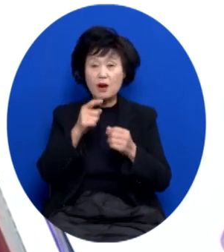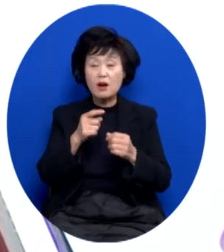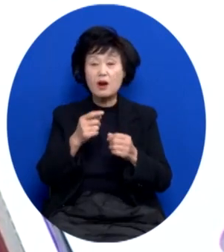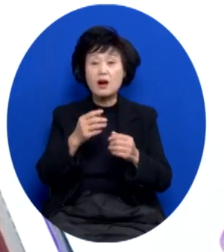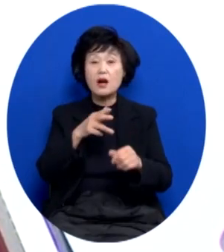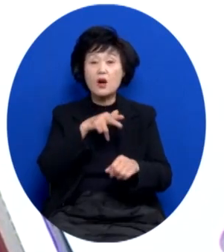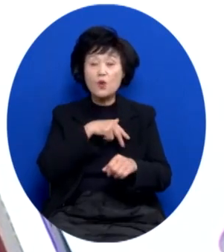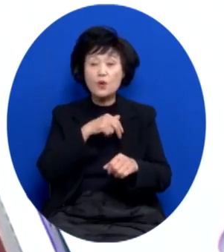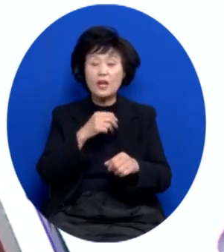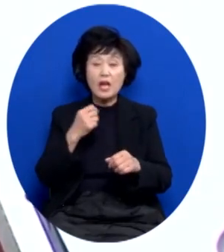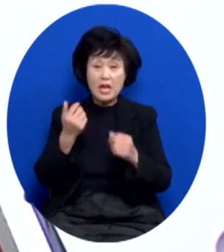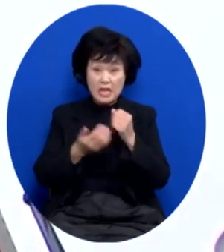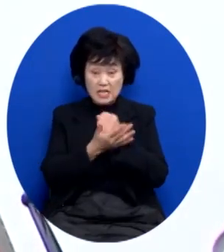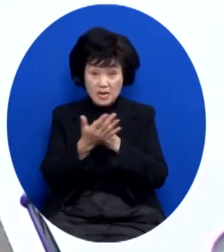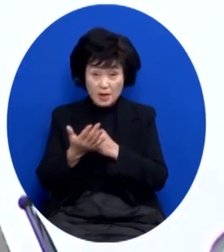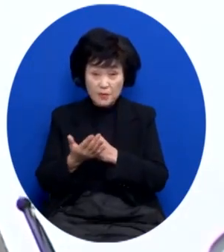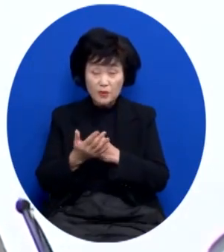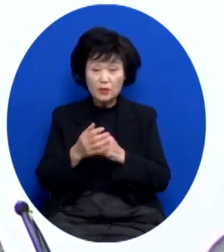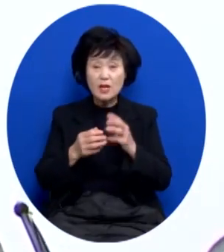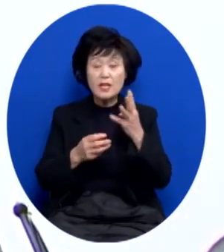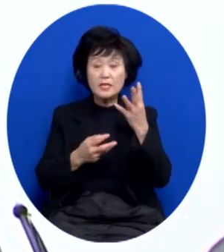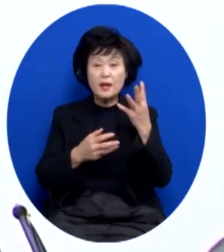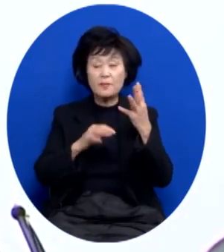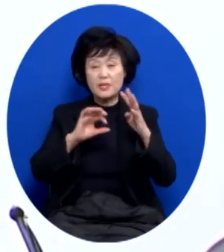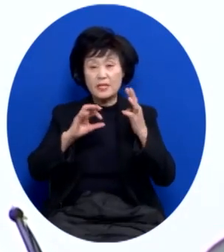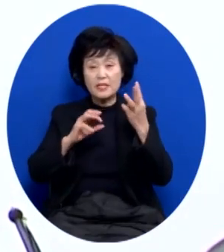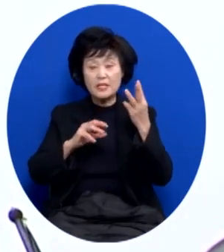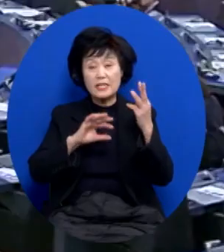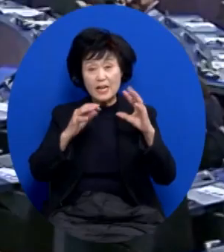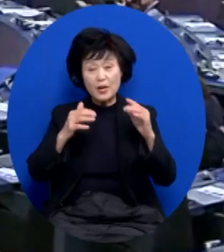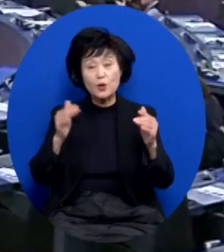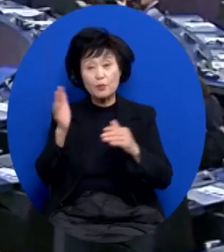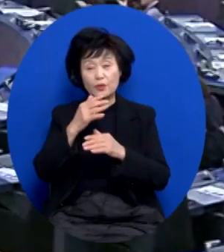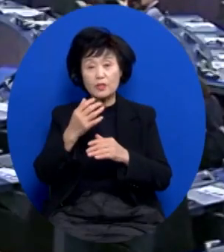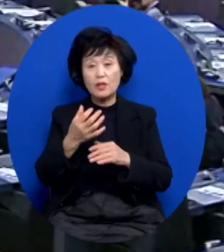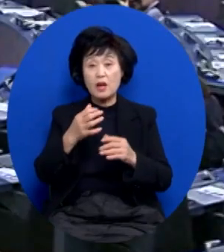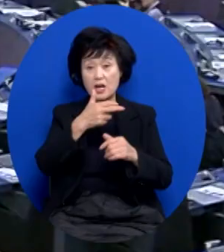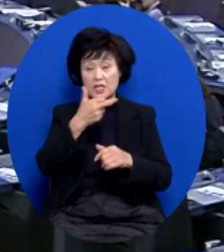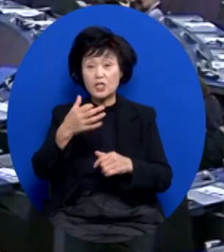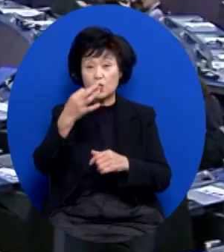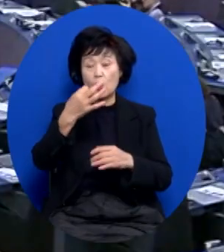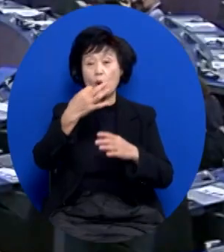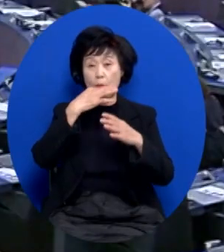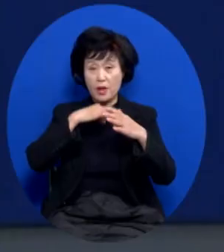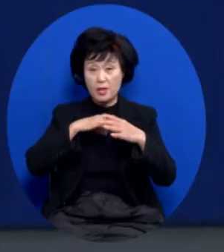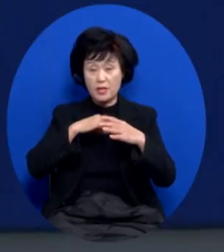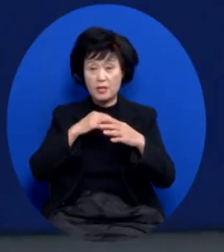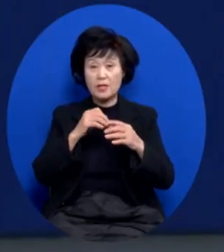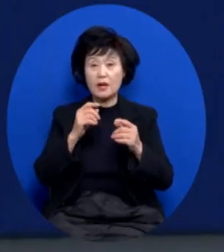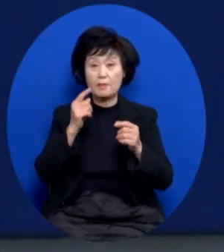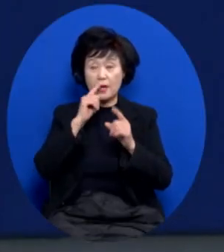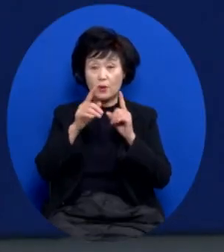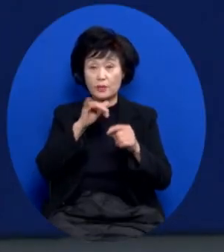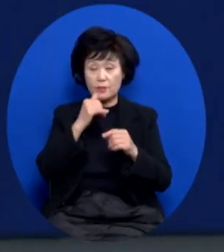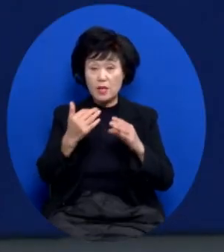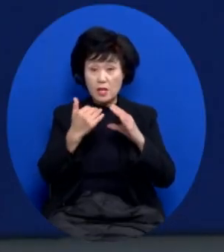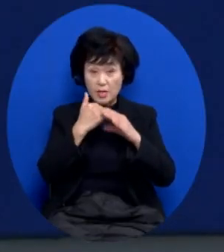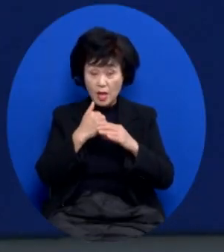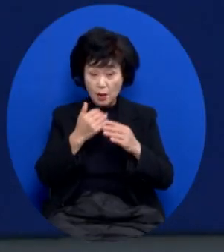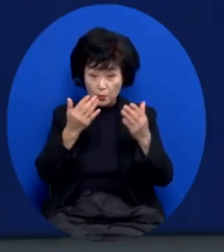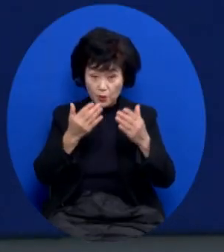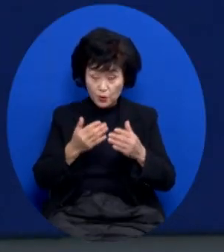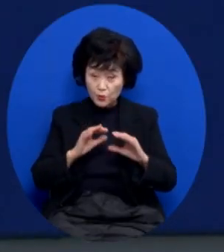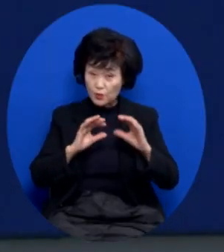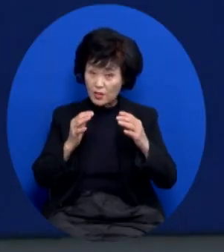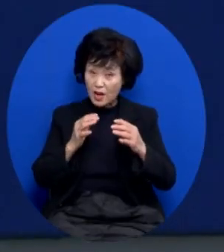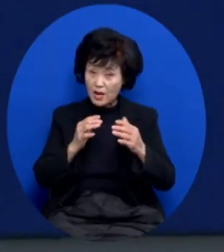목적으로 제3자인 국가에게 거액의 돈을 받은 것으로 보인다고 전했습니다. 수사당국은 뇌물을 제공한 국가가 어디인지를